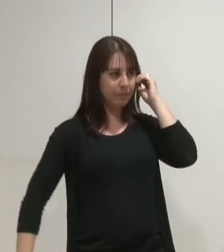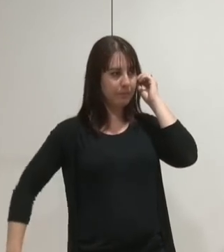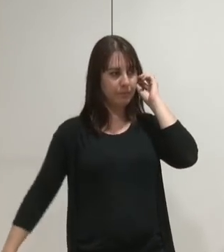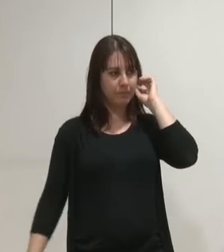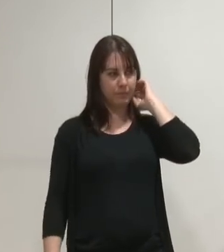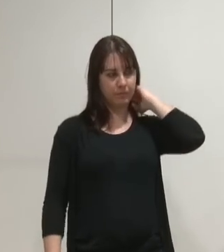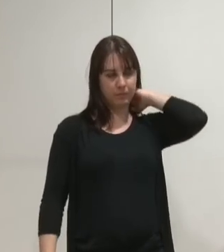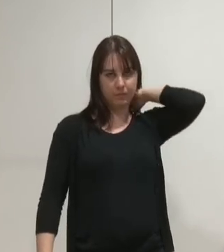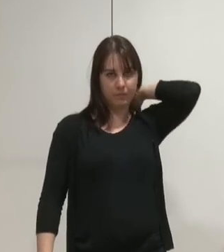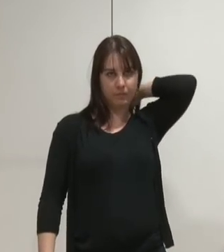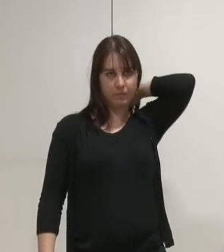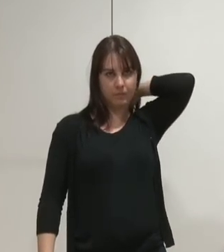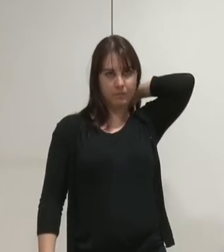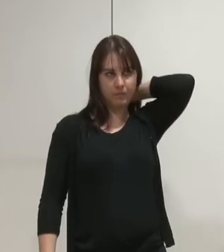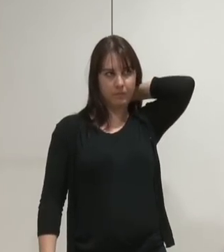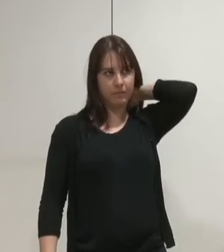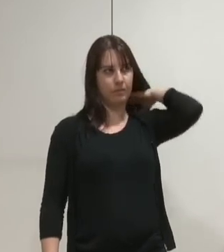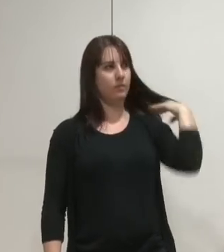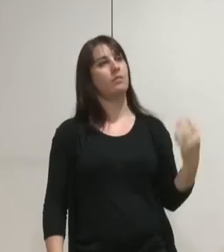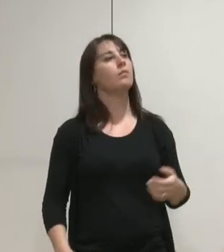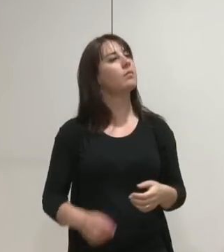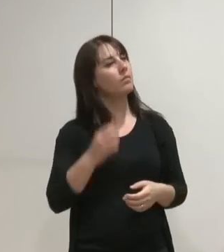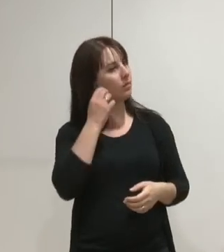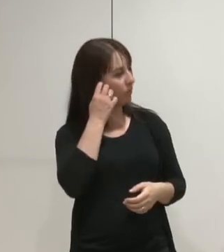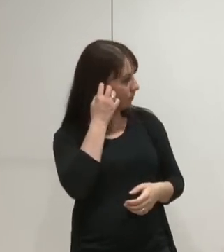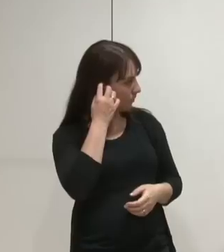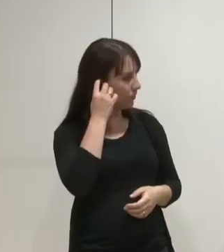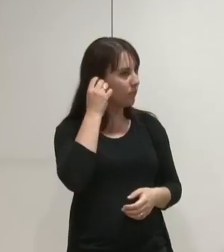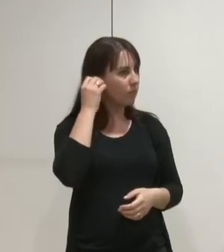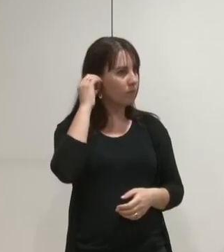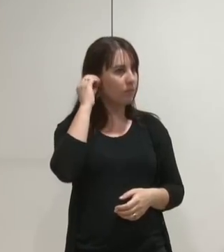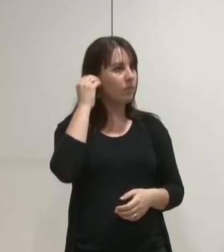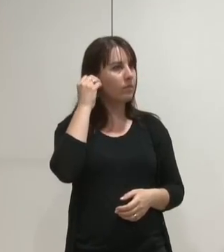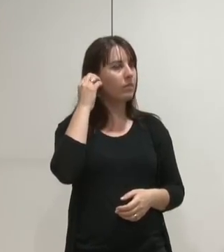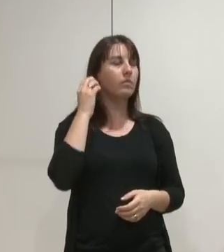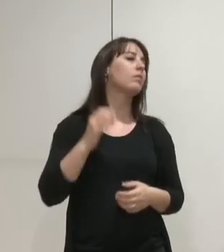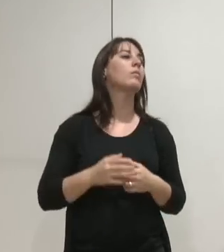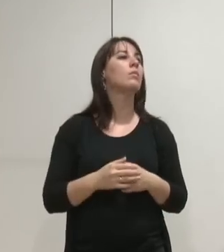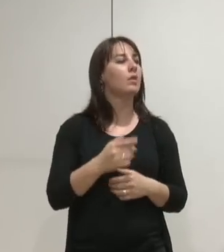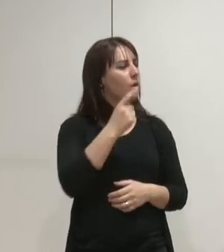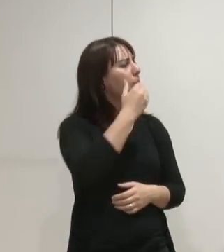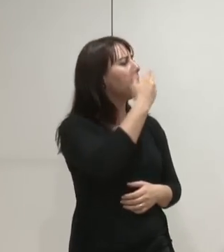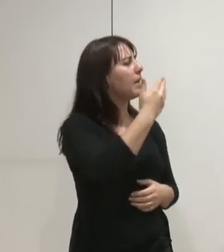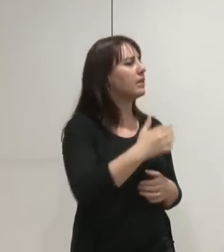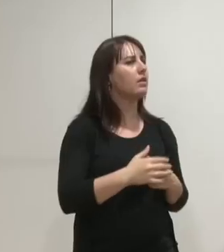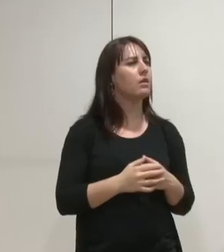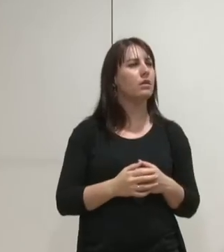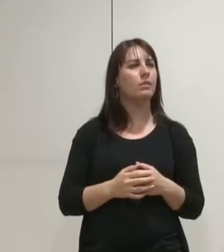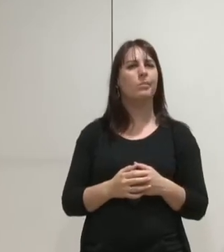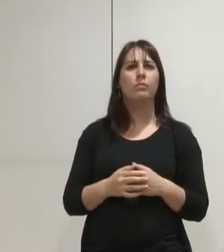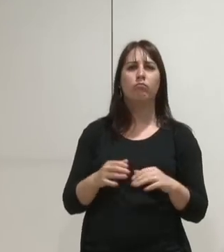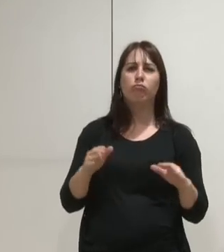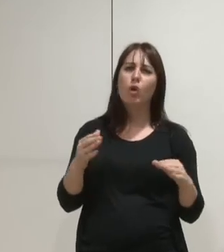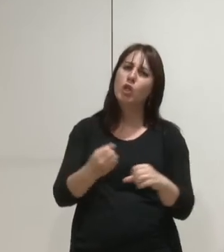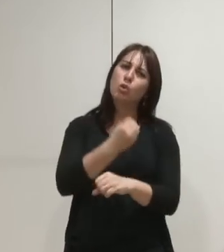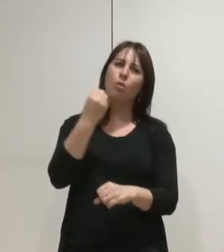Salah vas-y Marie vas-y oui j'attends micro merci euh oui je je trouve c'est un petit peu regrettable